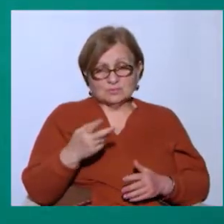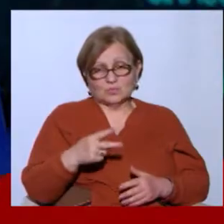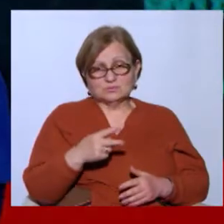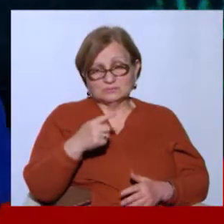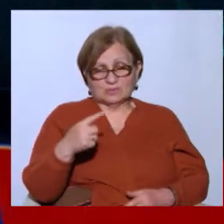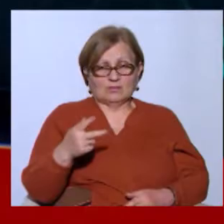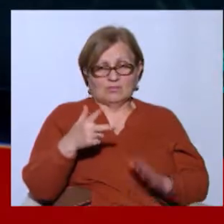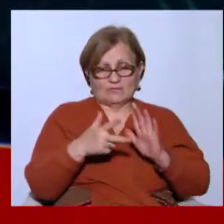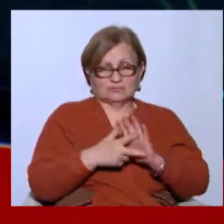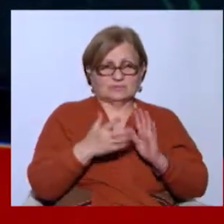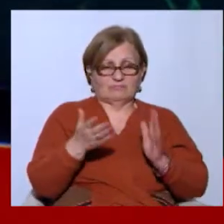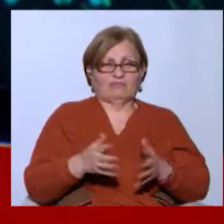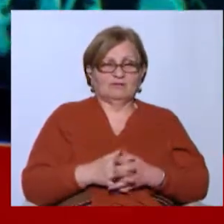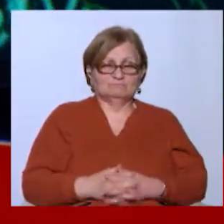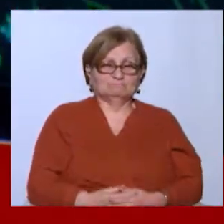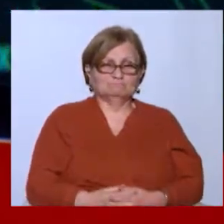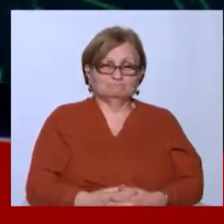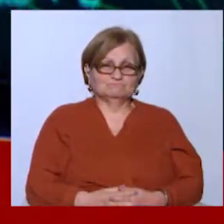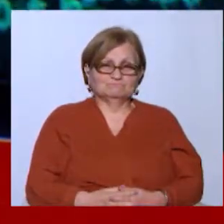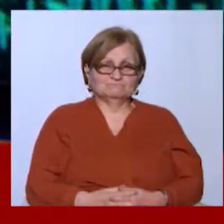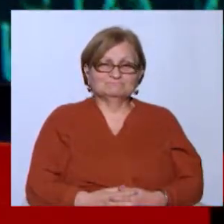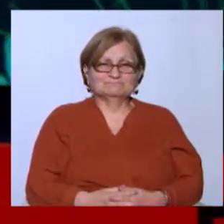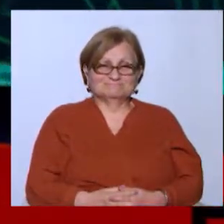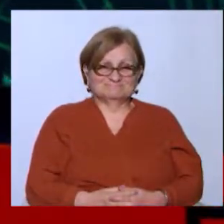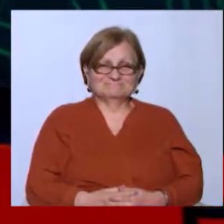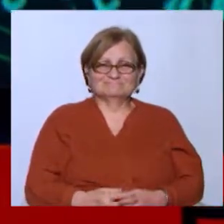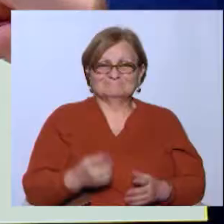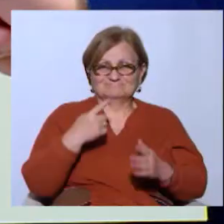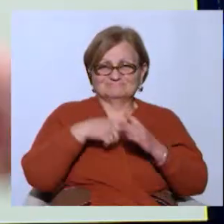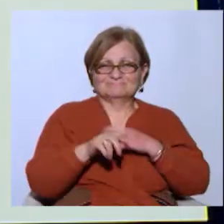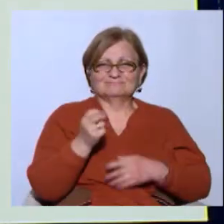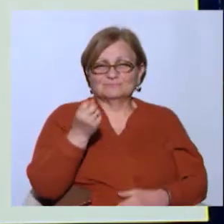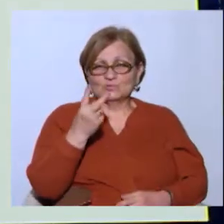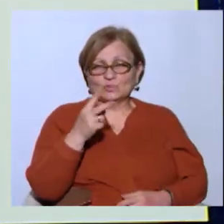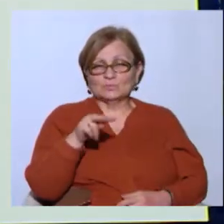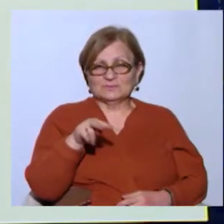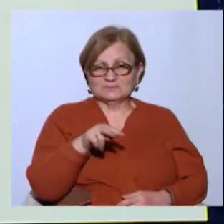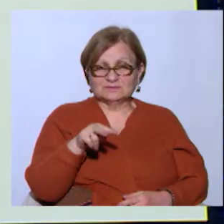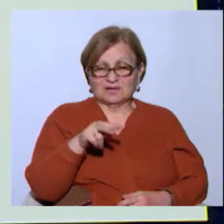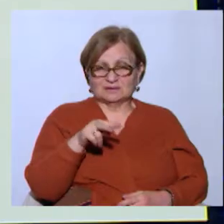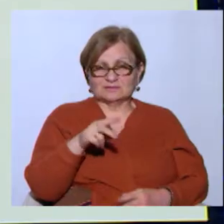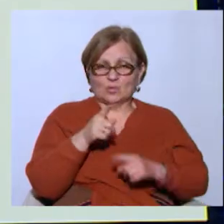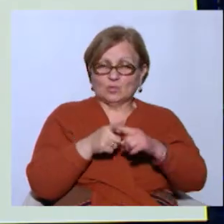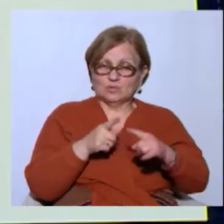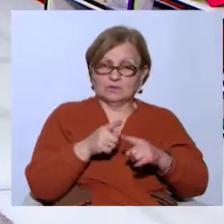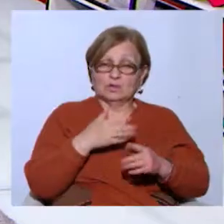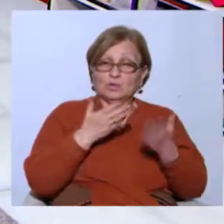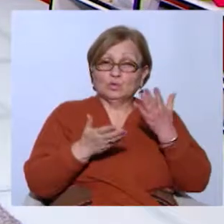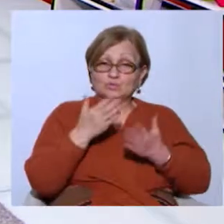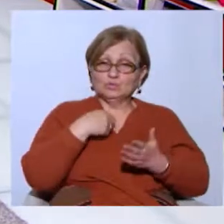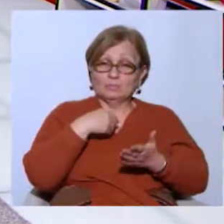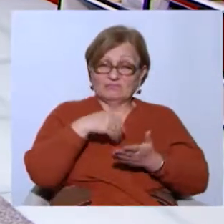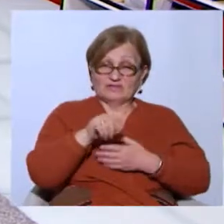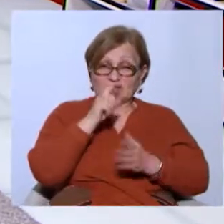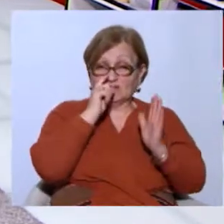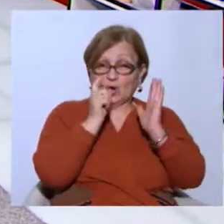ვნახოთ. ო, 12 ლარი, 12 ლარი, ნამდვილად. თუ შევიძენთ აი ამ